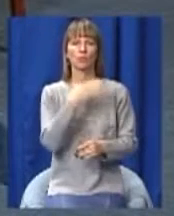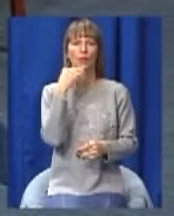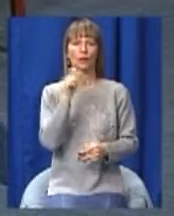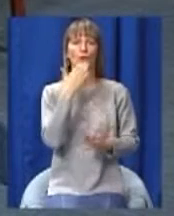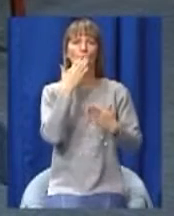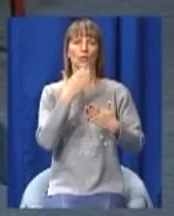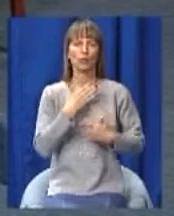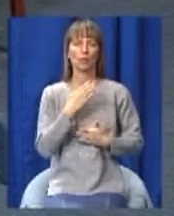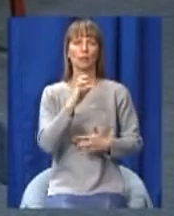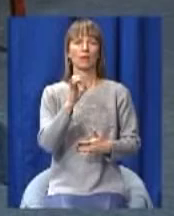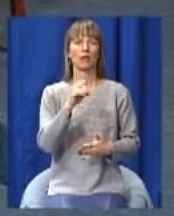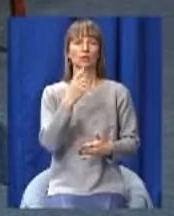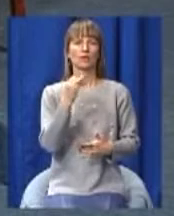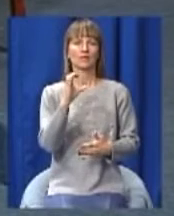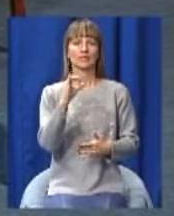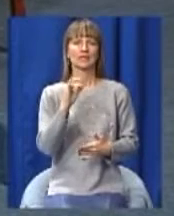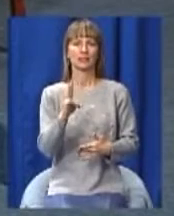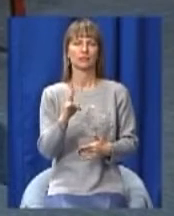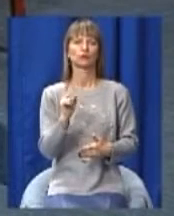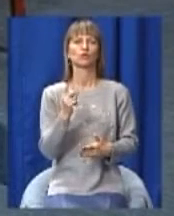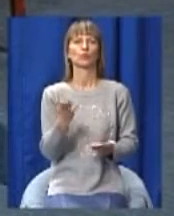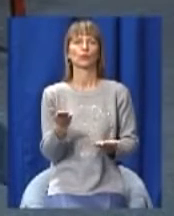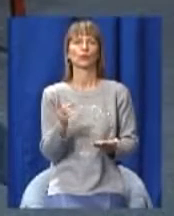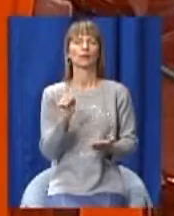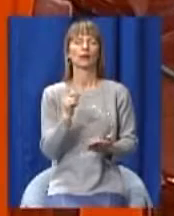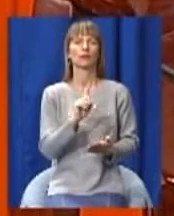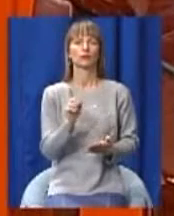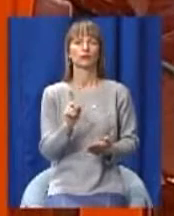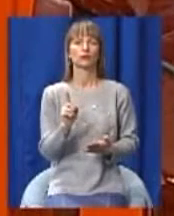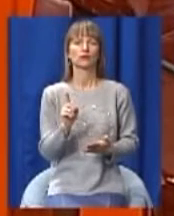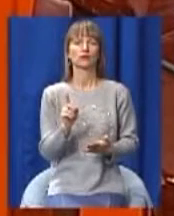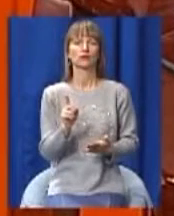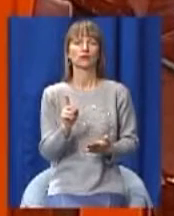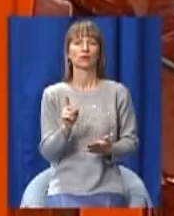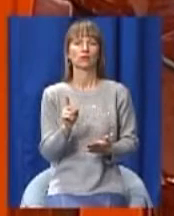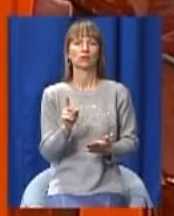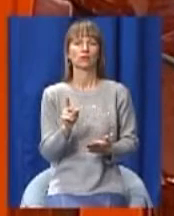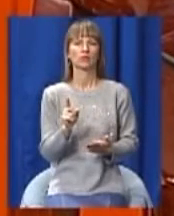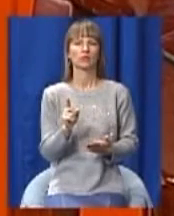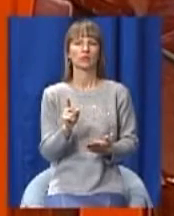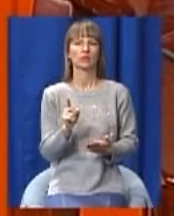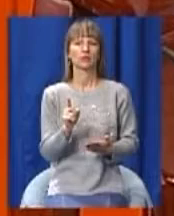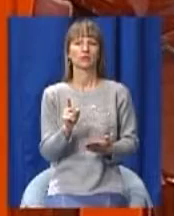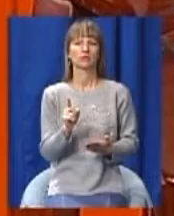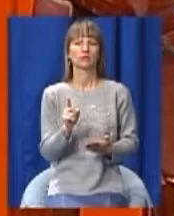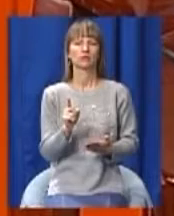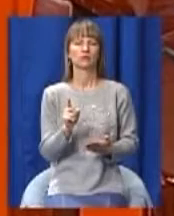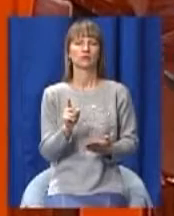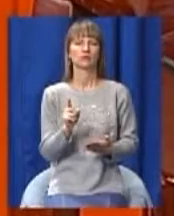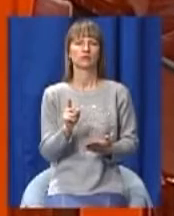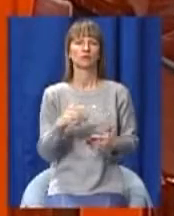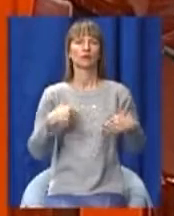людей полюбляють березовий сік. Чому його п'ють? Потому що...